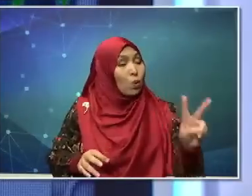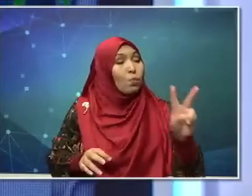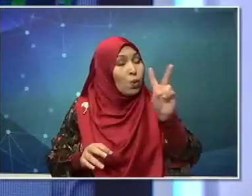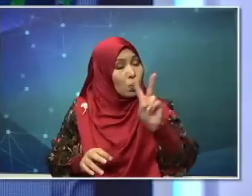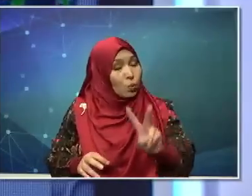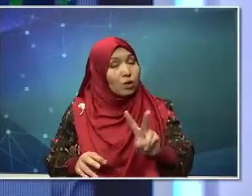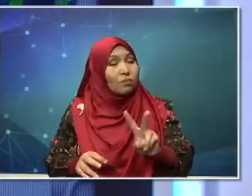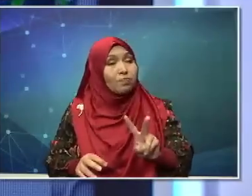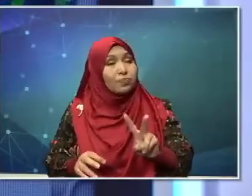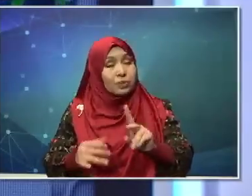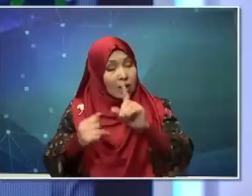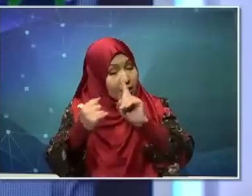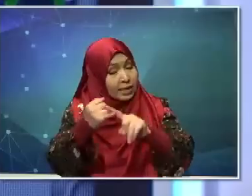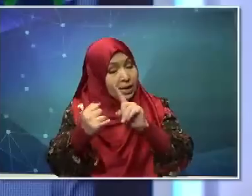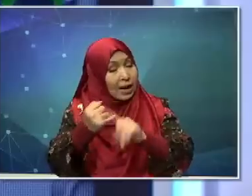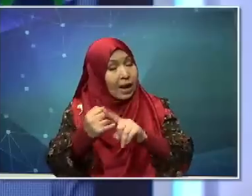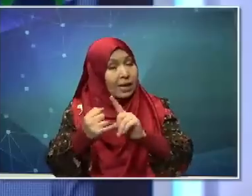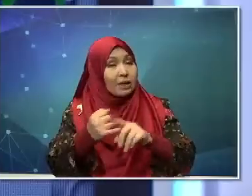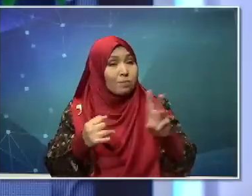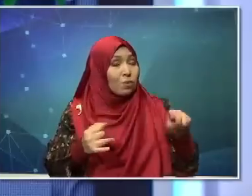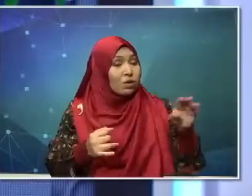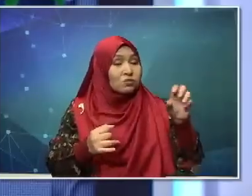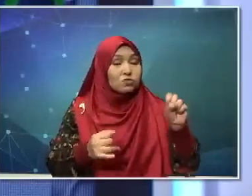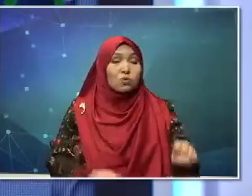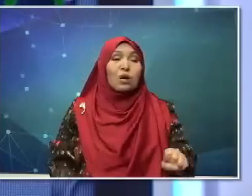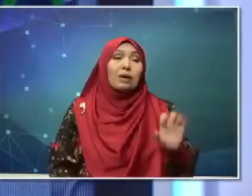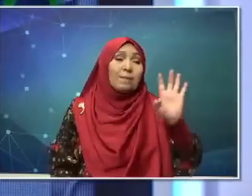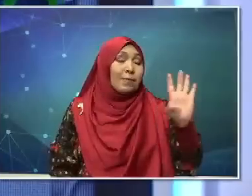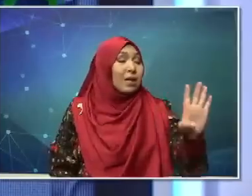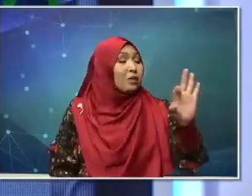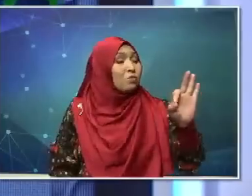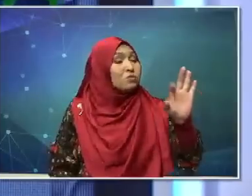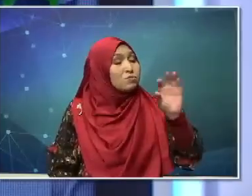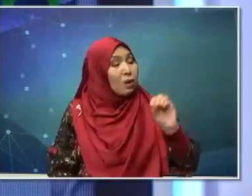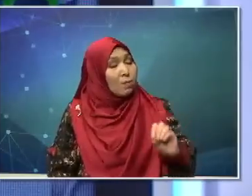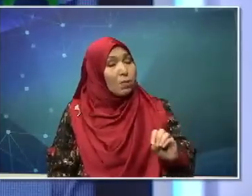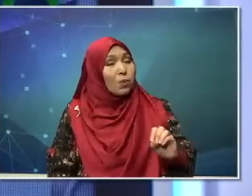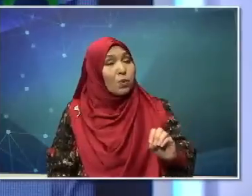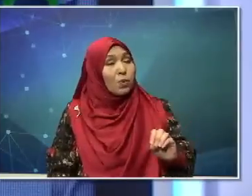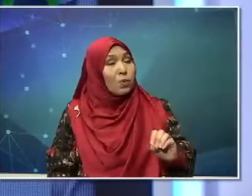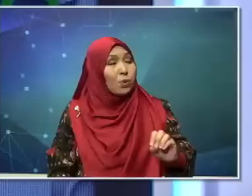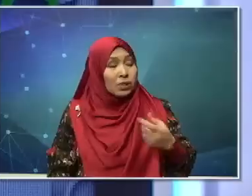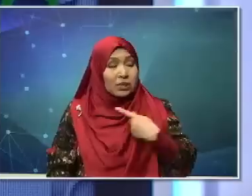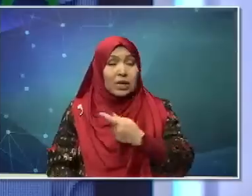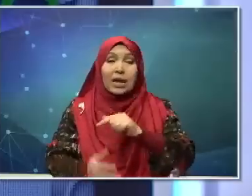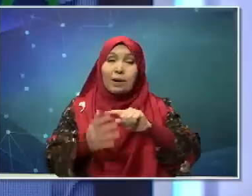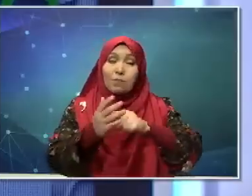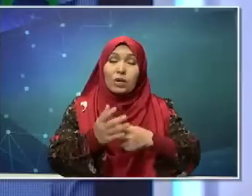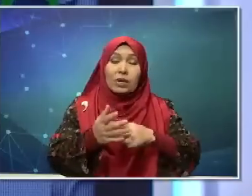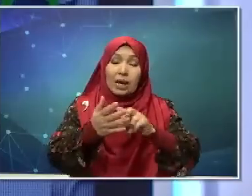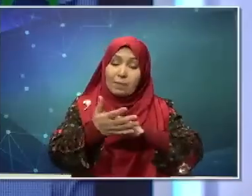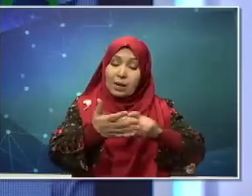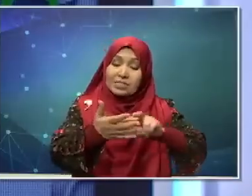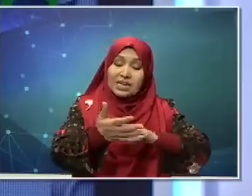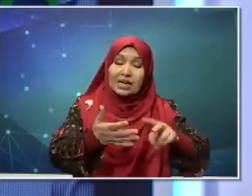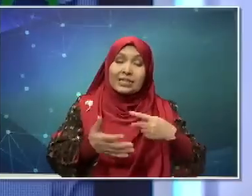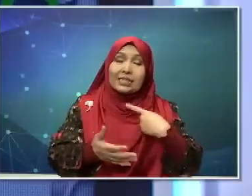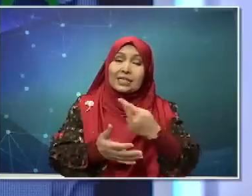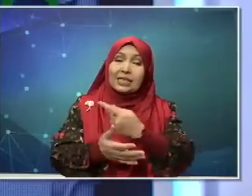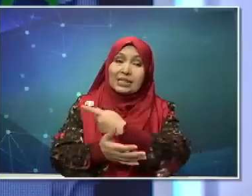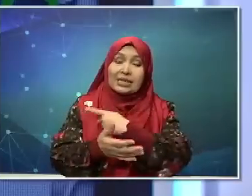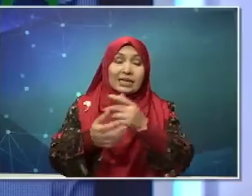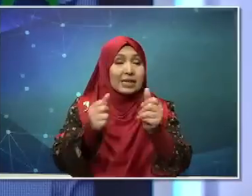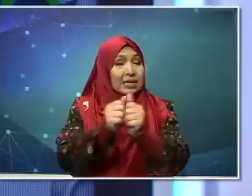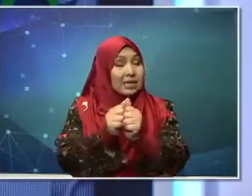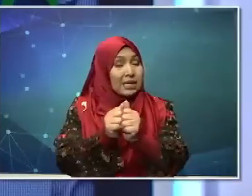akhir zua di akhir halaman yang ke 491 nah mulut yang bacain kita tadi kita dapat cat tadi